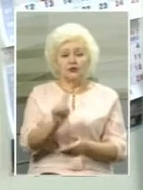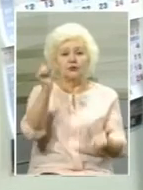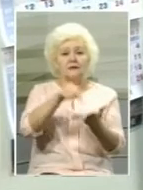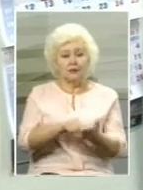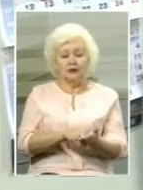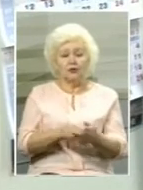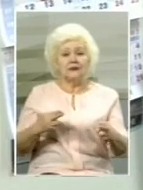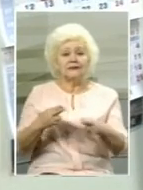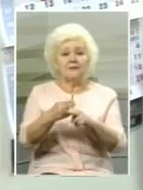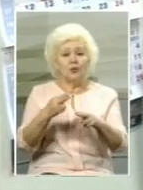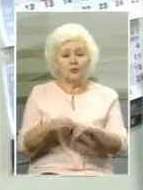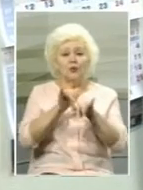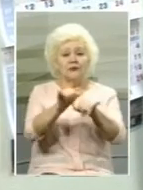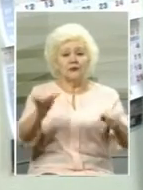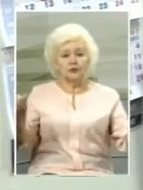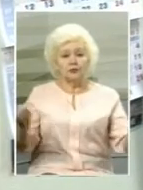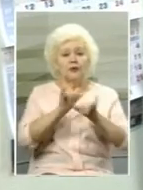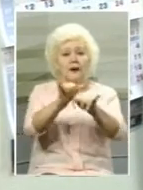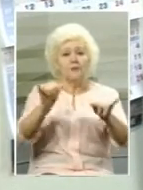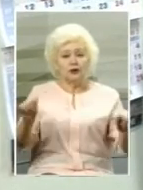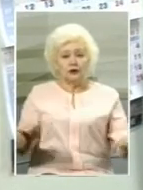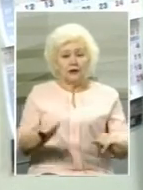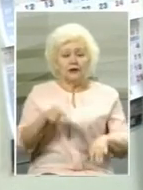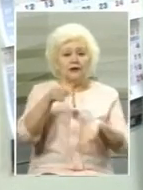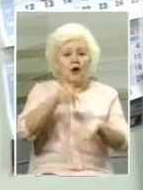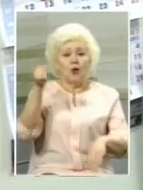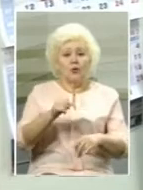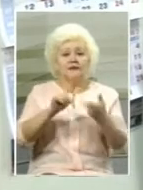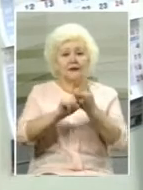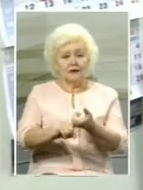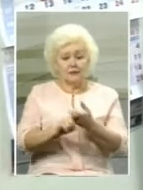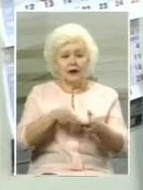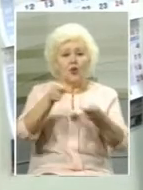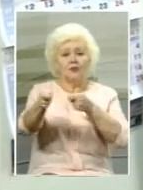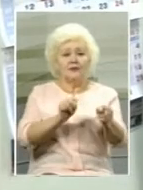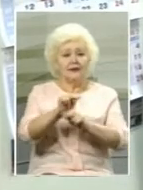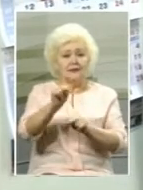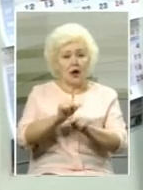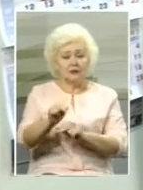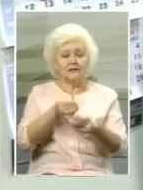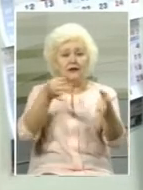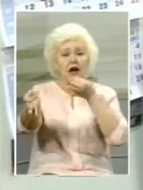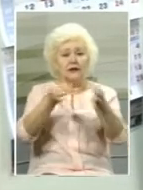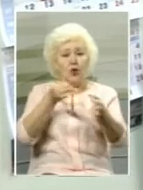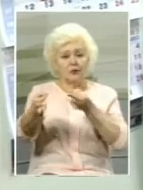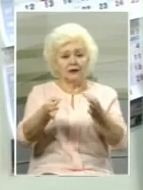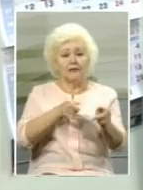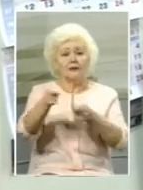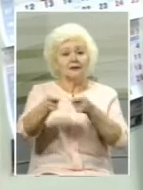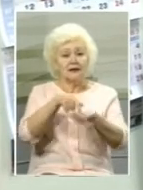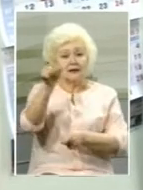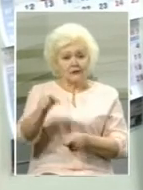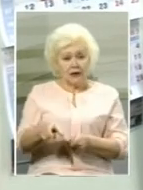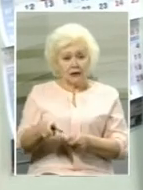метою запобігання розповсюдженню, поширенню гострих інфекцій, управління освіти рекомендувало